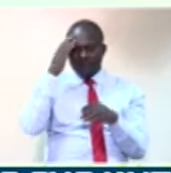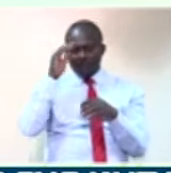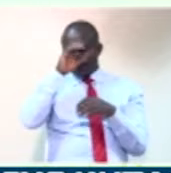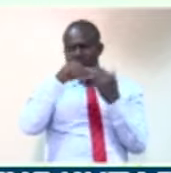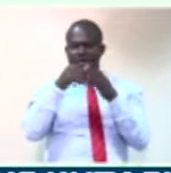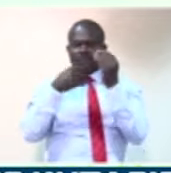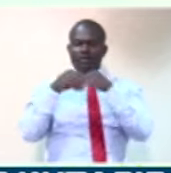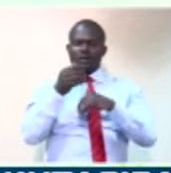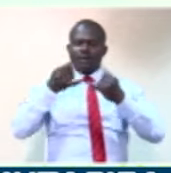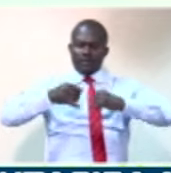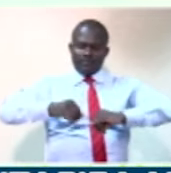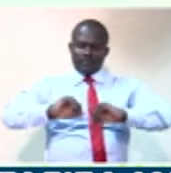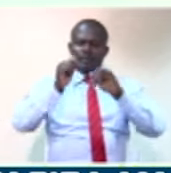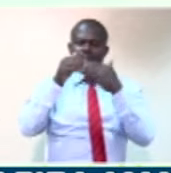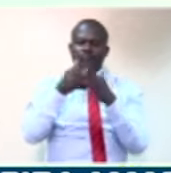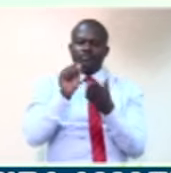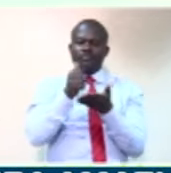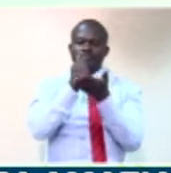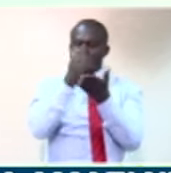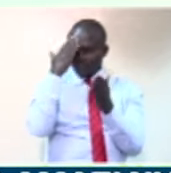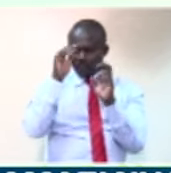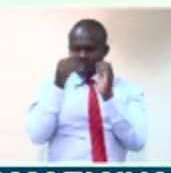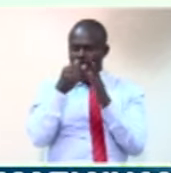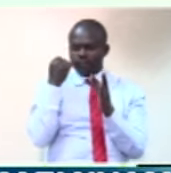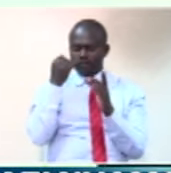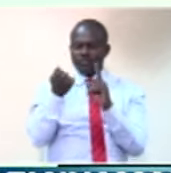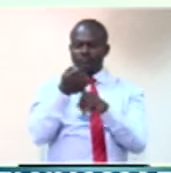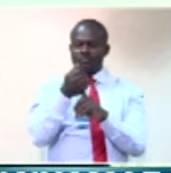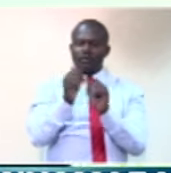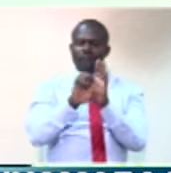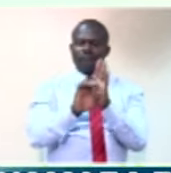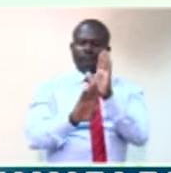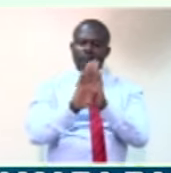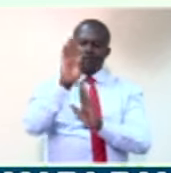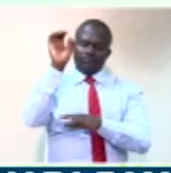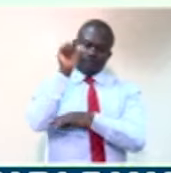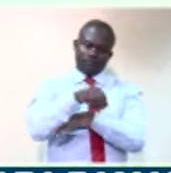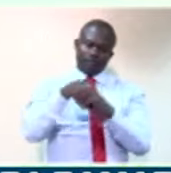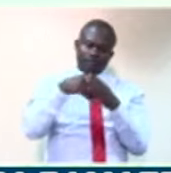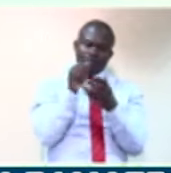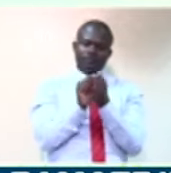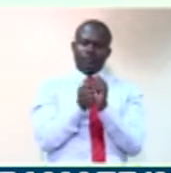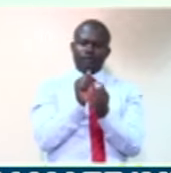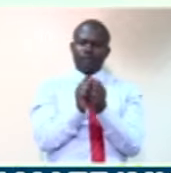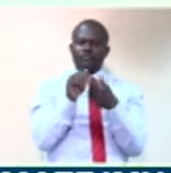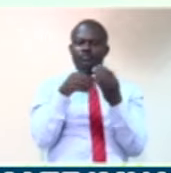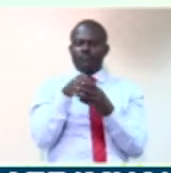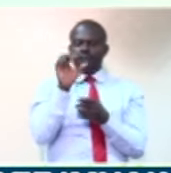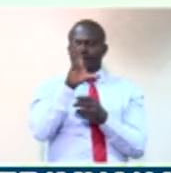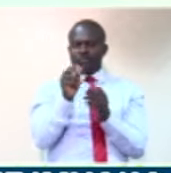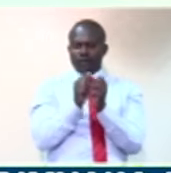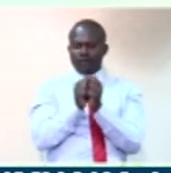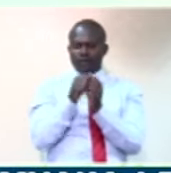no kuyashyira mu bikorwa. Ibyo nibaza ko byafasha, kuko iyo dufatiye ku ngero z'abateye imbere kuturusha muri izo siporo na business yaba muri Afurika no mu